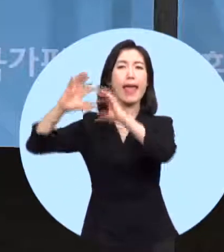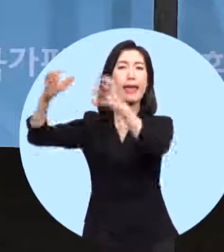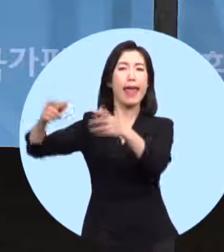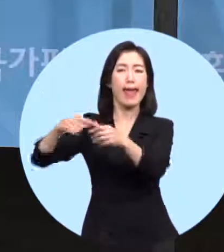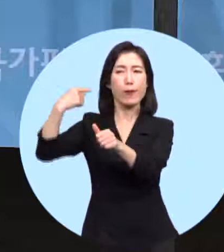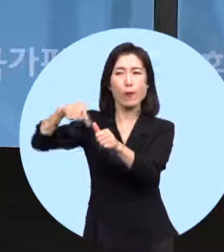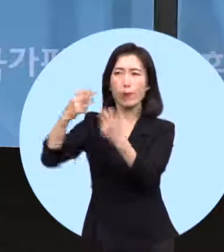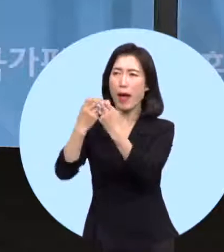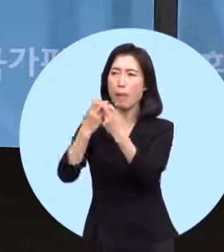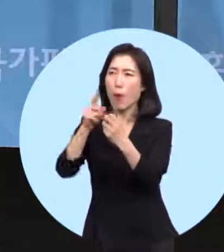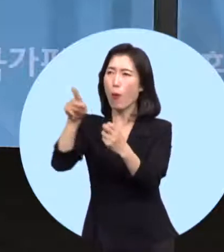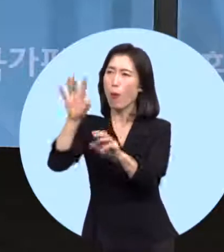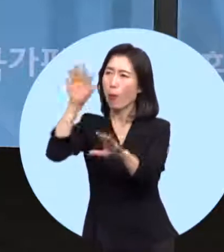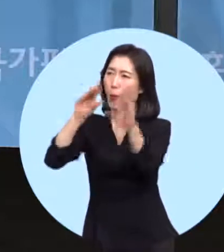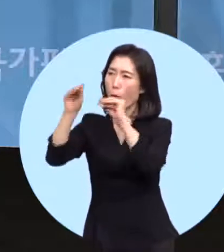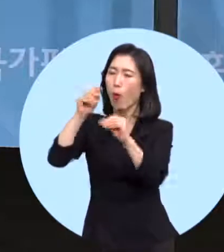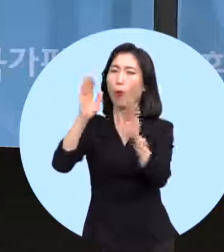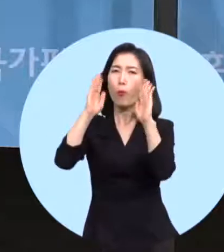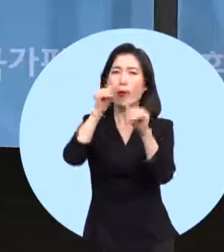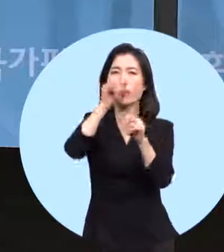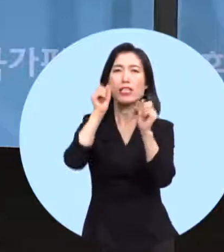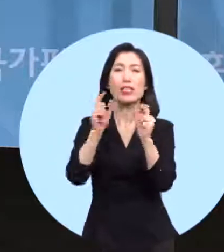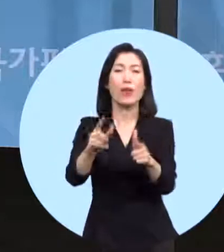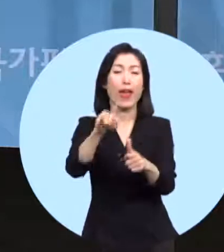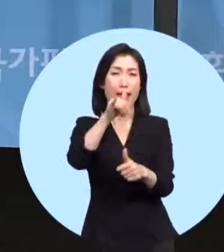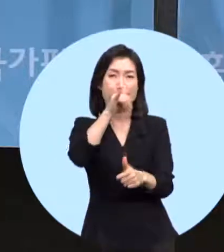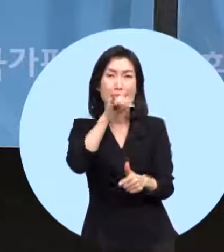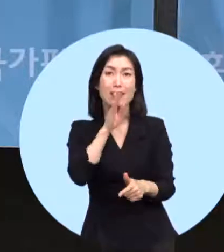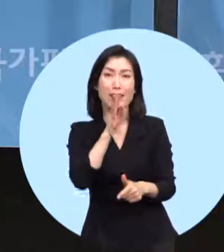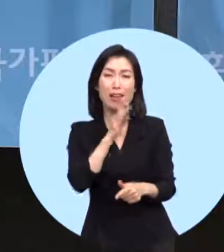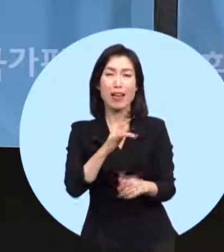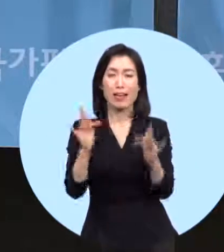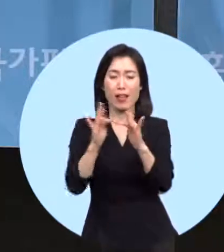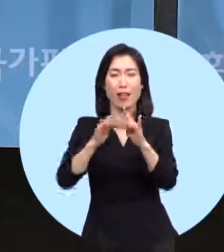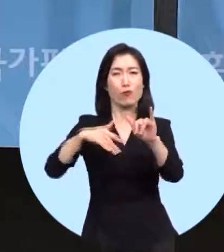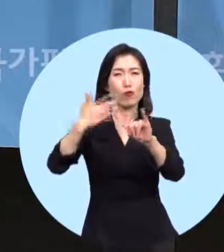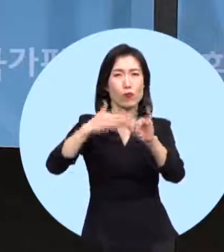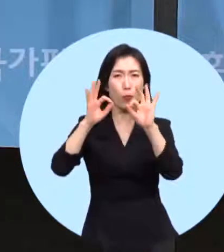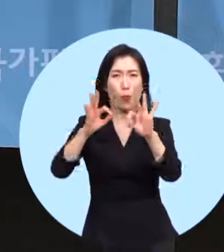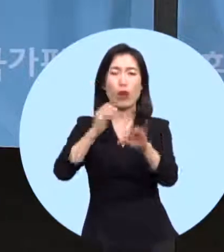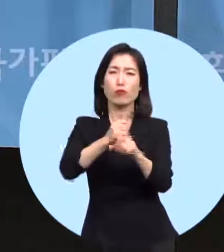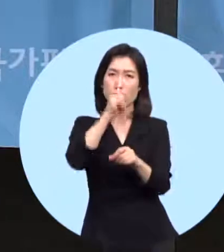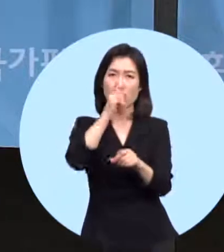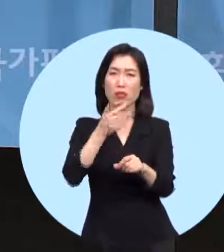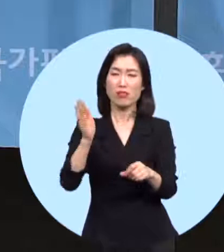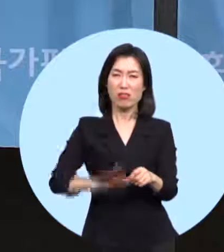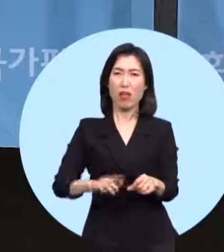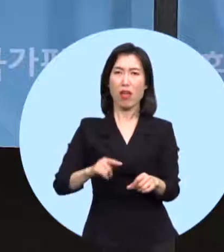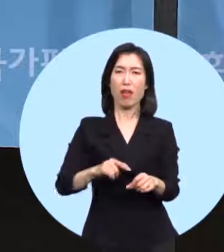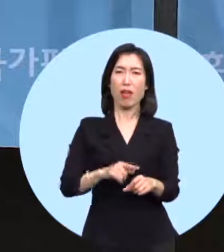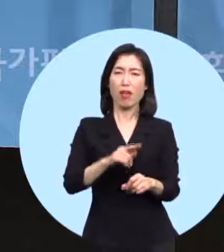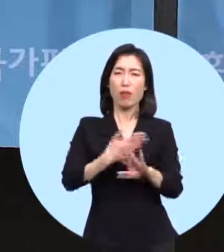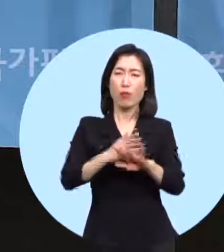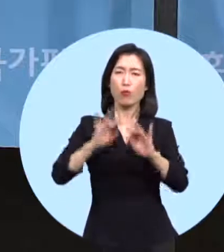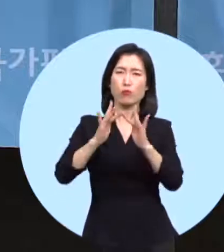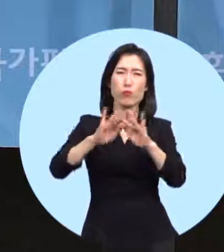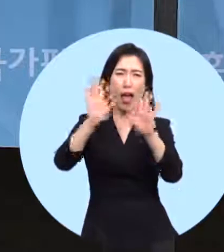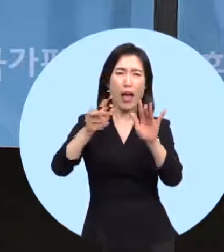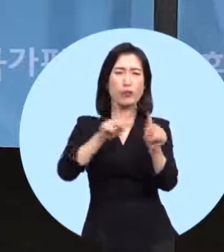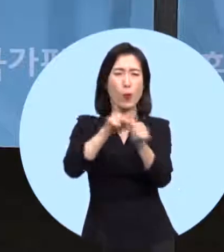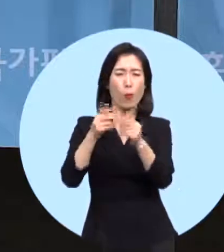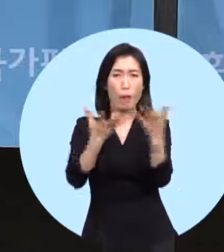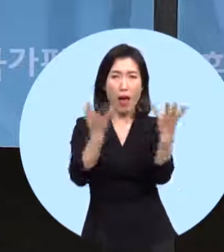것들을 저희는 공부할 수 있는 기회가 있음에도 불구하고 혹시나 아직도 우리는 주권도 교육을 받아야 된다고 생각하는